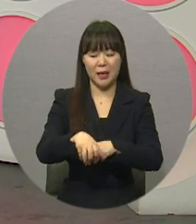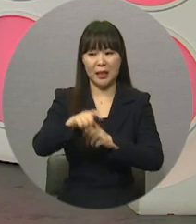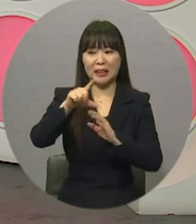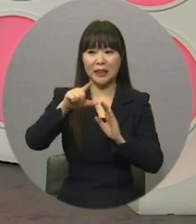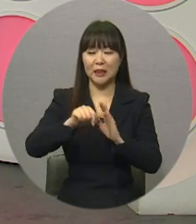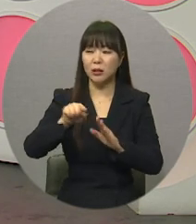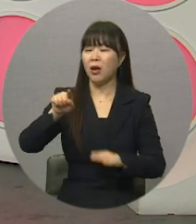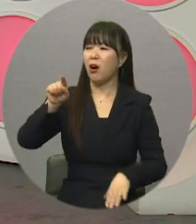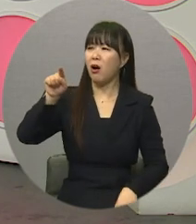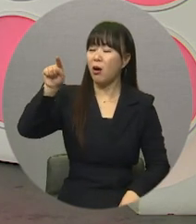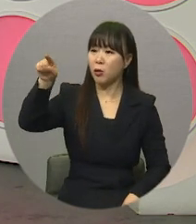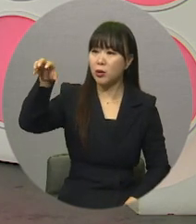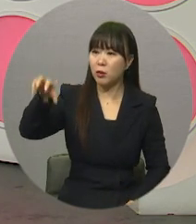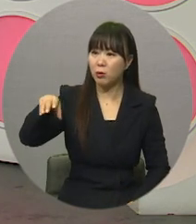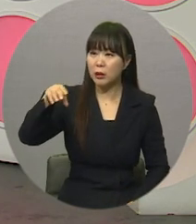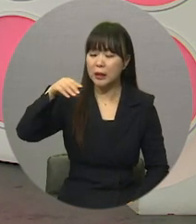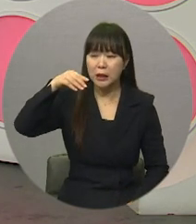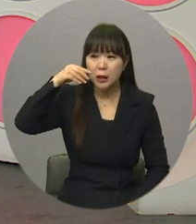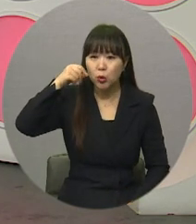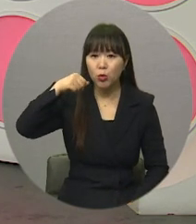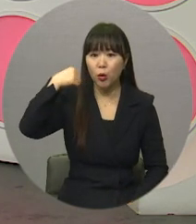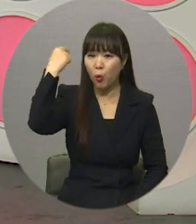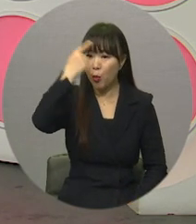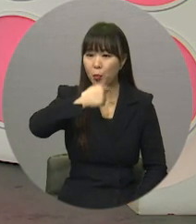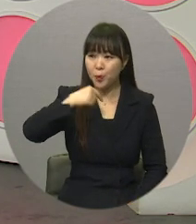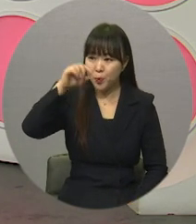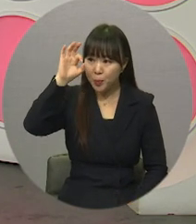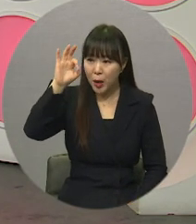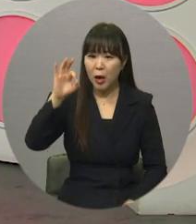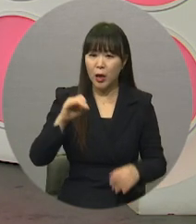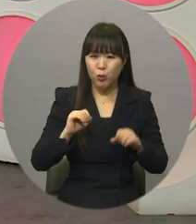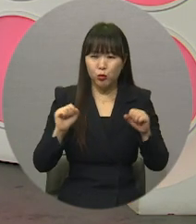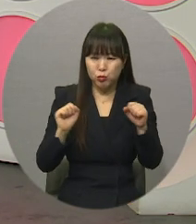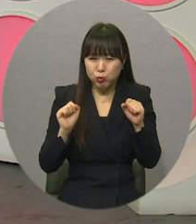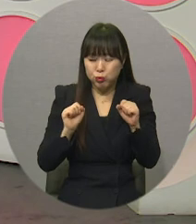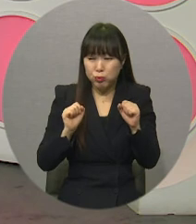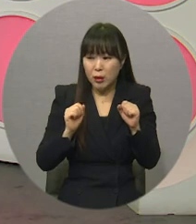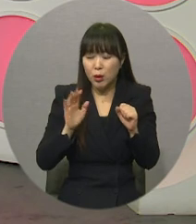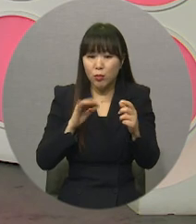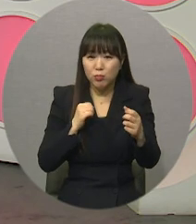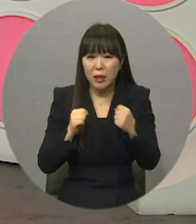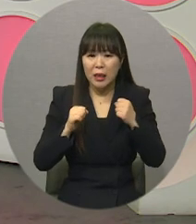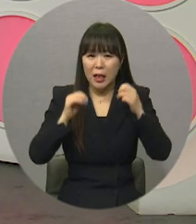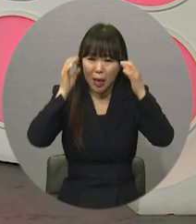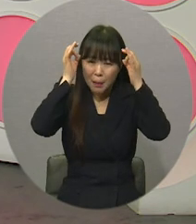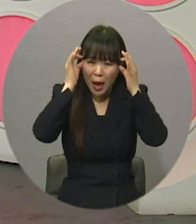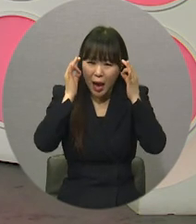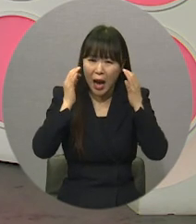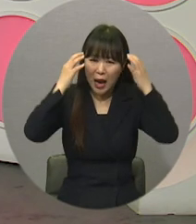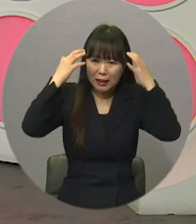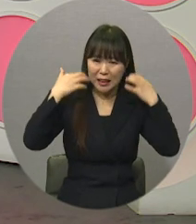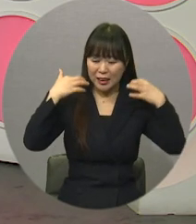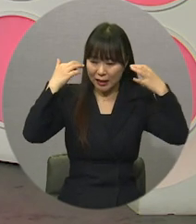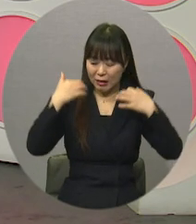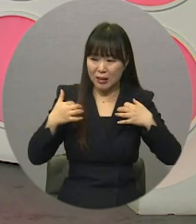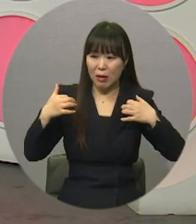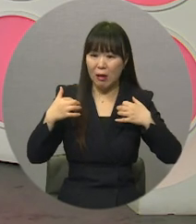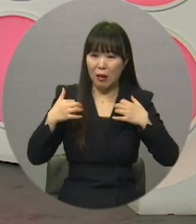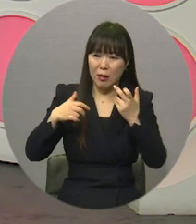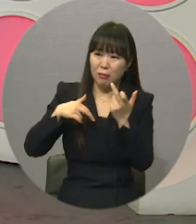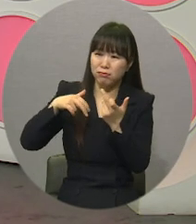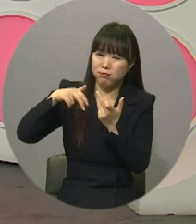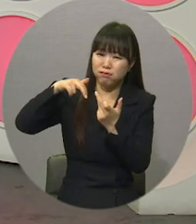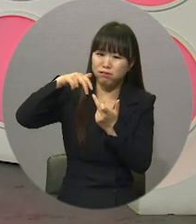그때 멀리서 낯익은 여인이 보였고 추운 겨울에도 땀을 비 오듯 흘리며